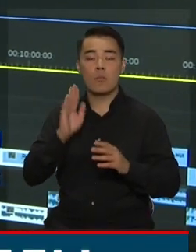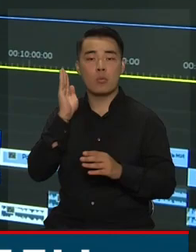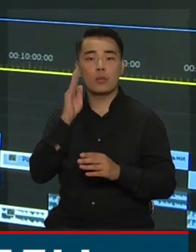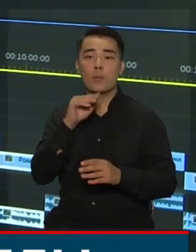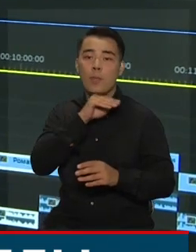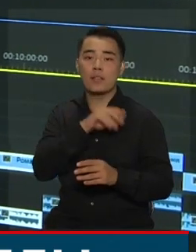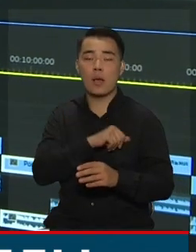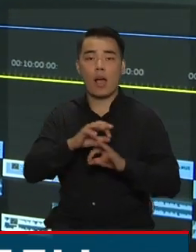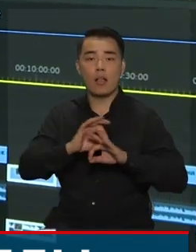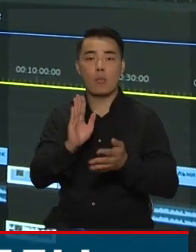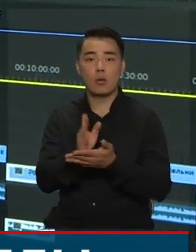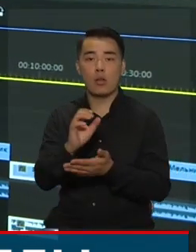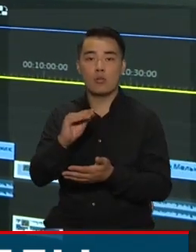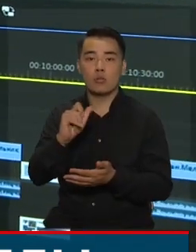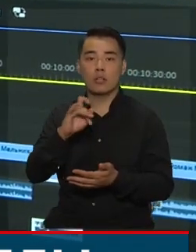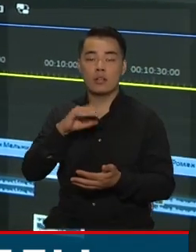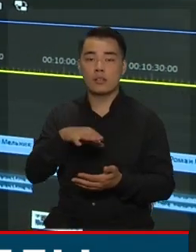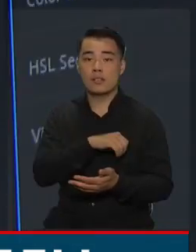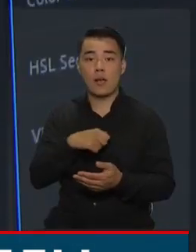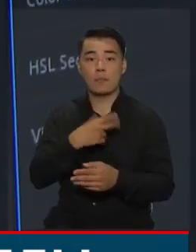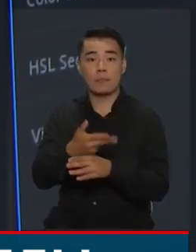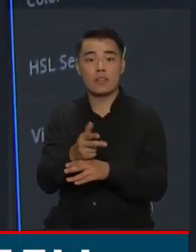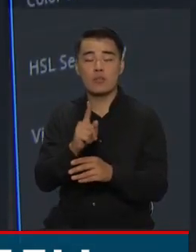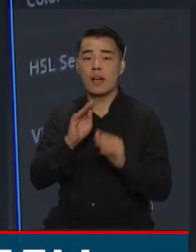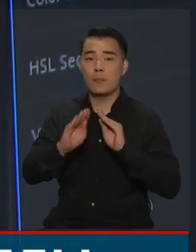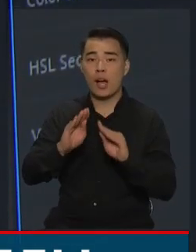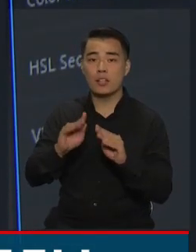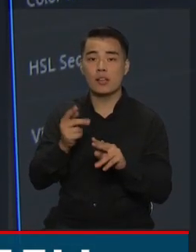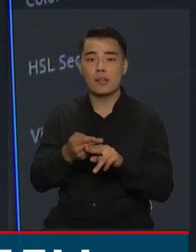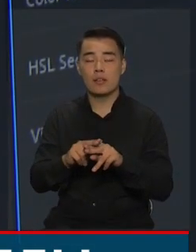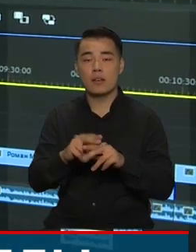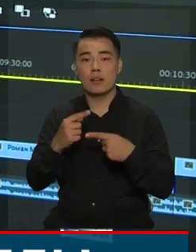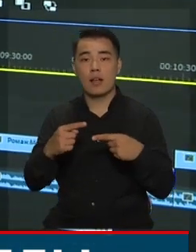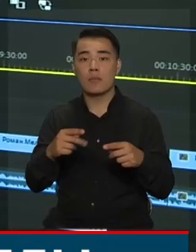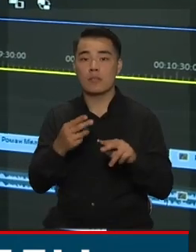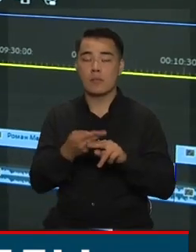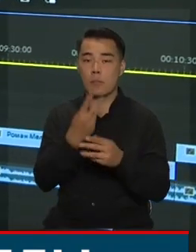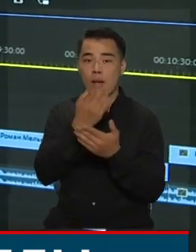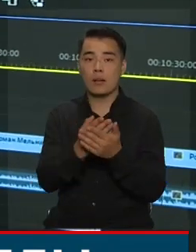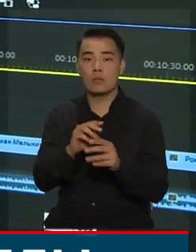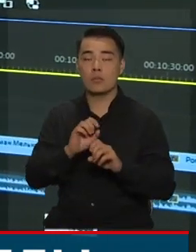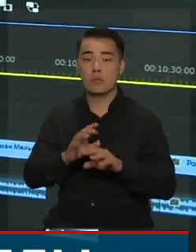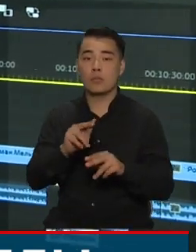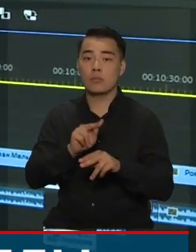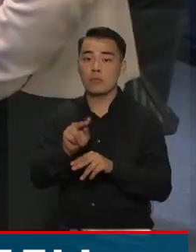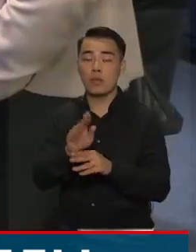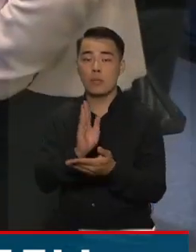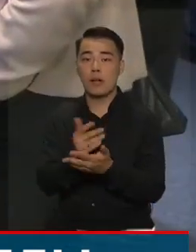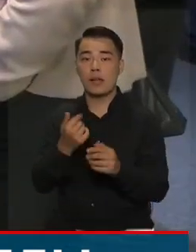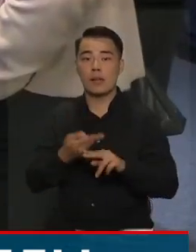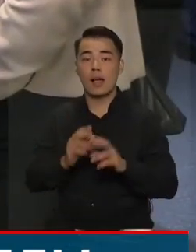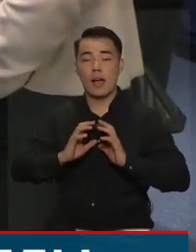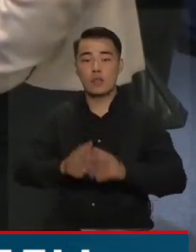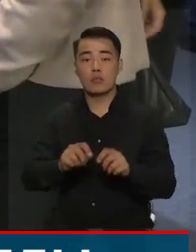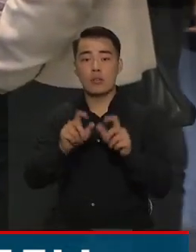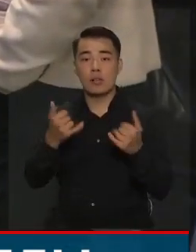яғни журналистер өзінің түсірген материалдарын өңдей алатындай, монтаждай алатындай қабілет беруге үйретеміз. Халықаралық мектептің алғашқы оқу